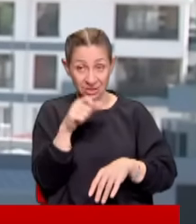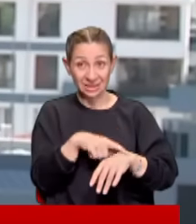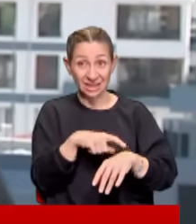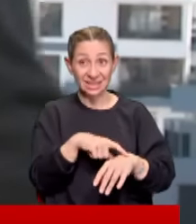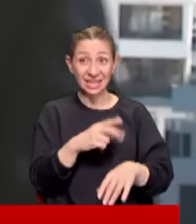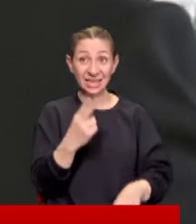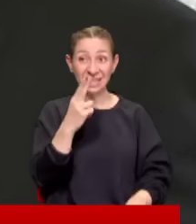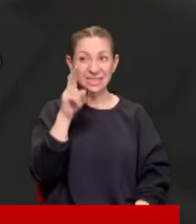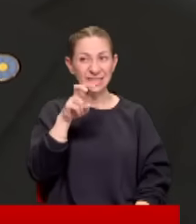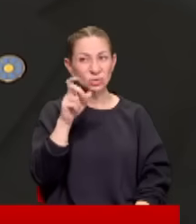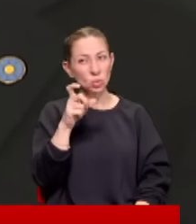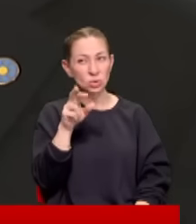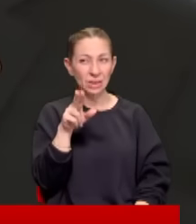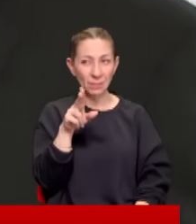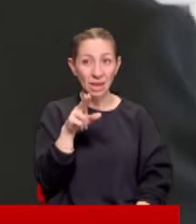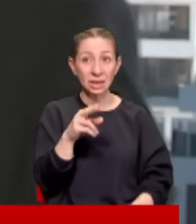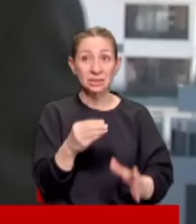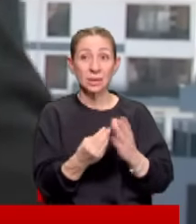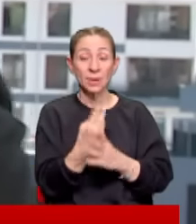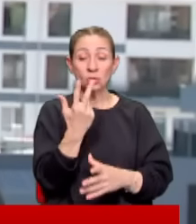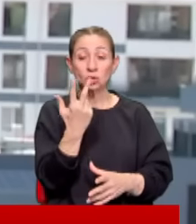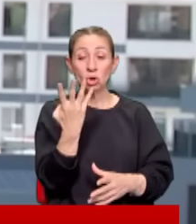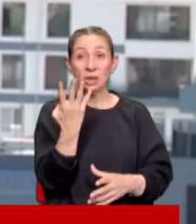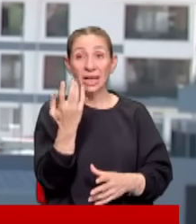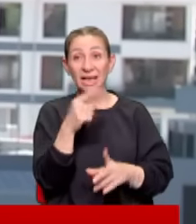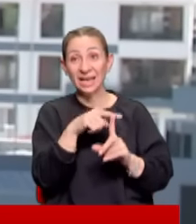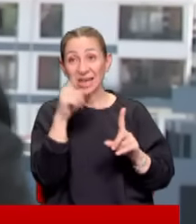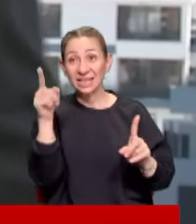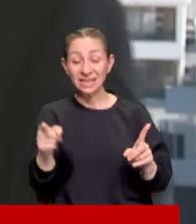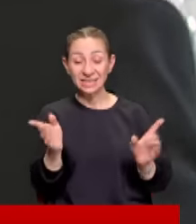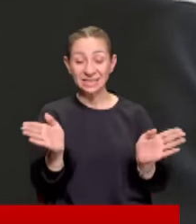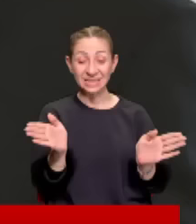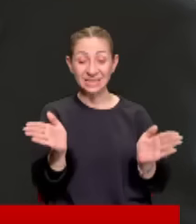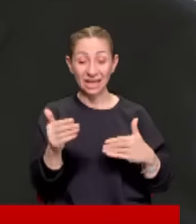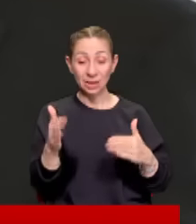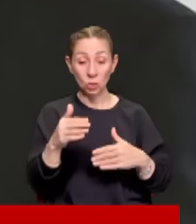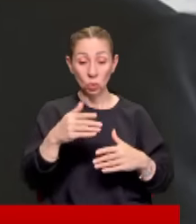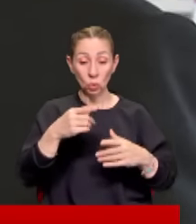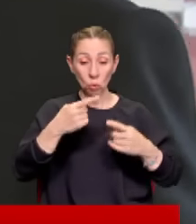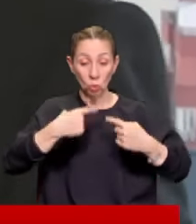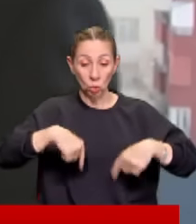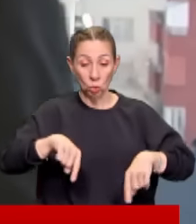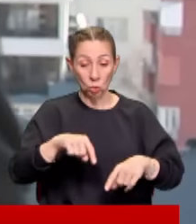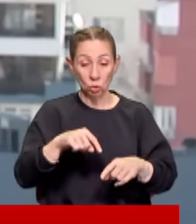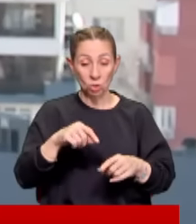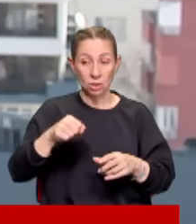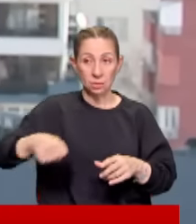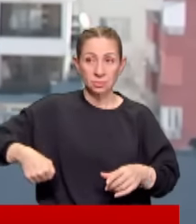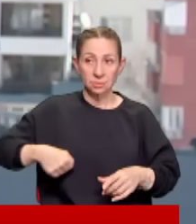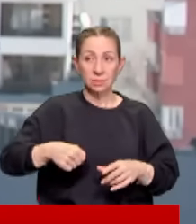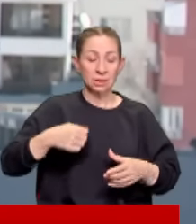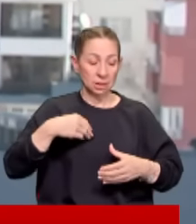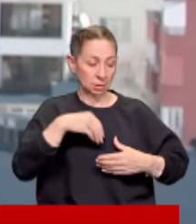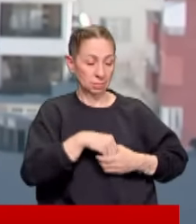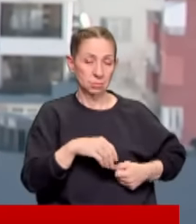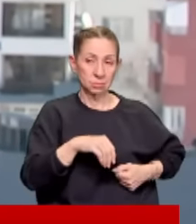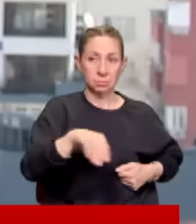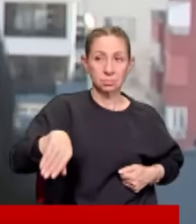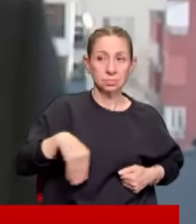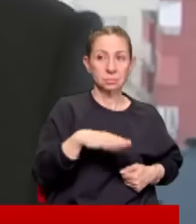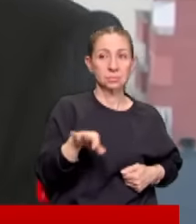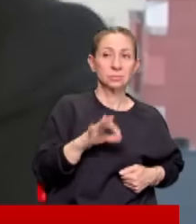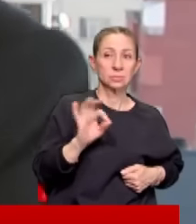7, 8, 9 sularında sabah 3'e 4'e kadar sandık kurulu mensuplarının yanında dolaşıyor.